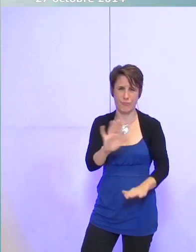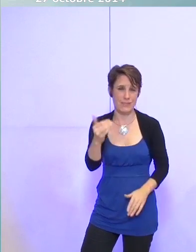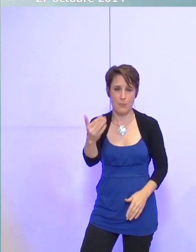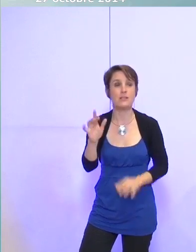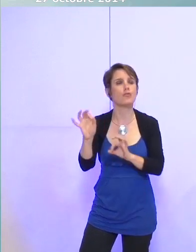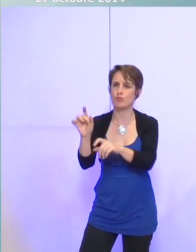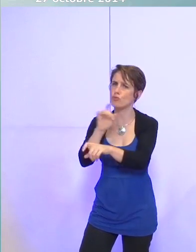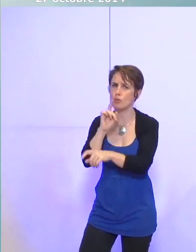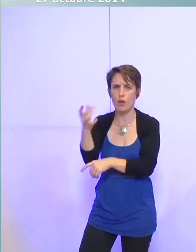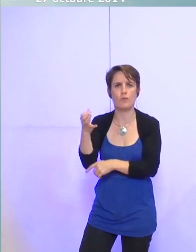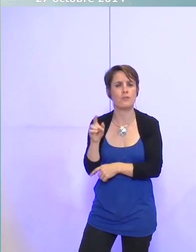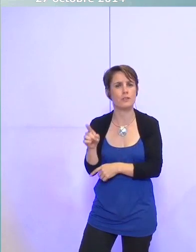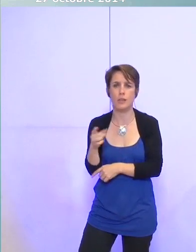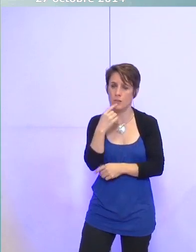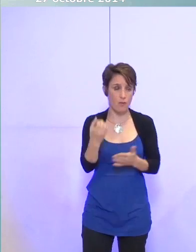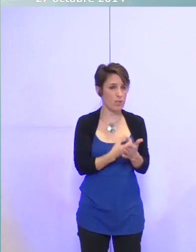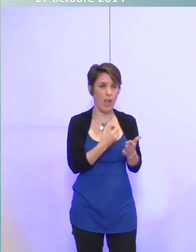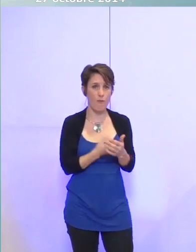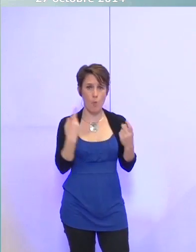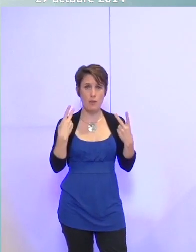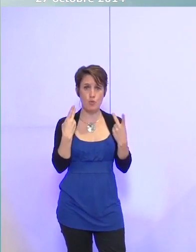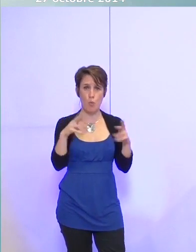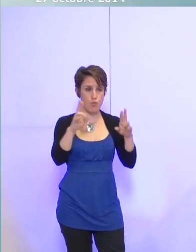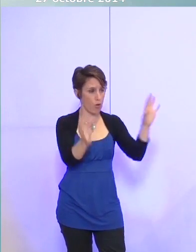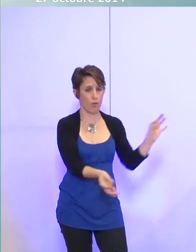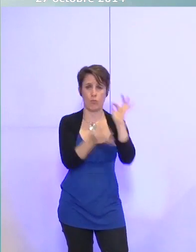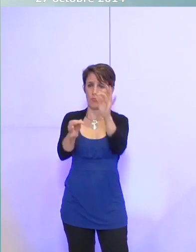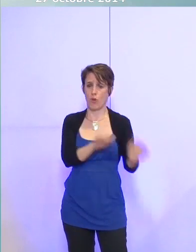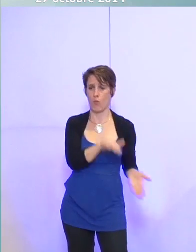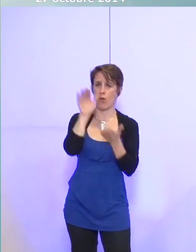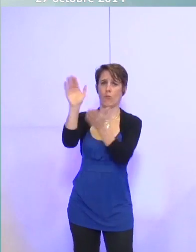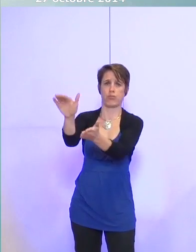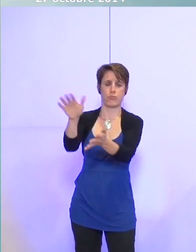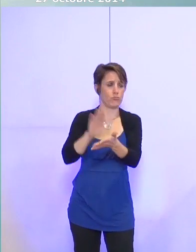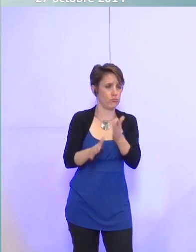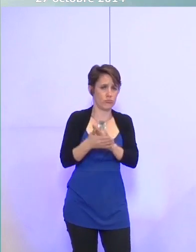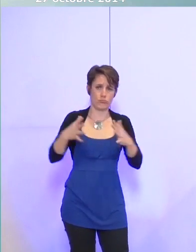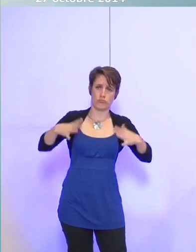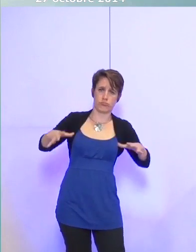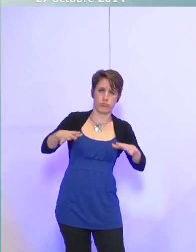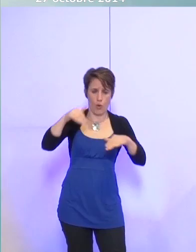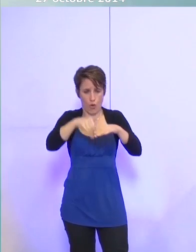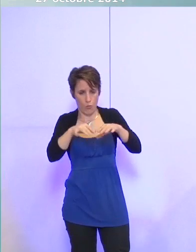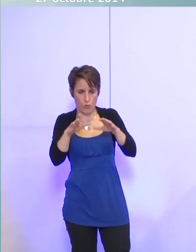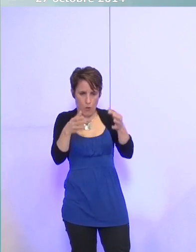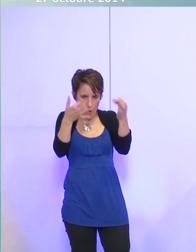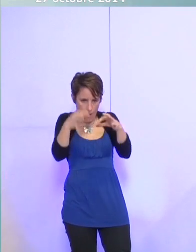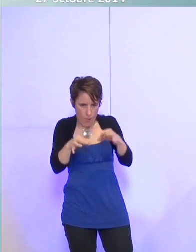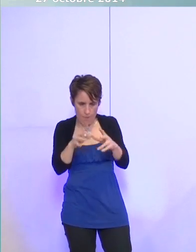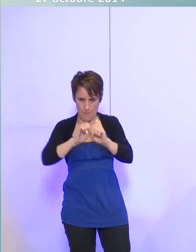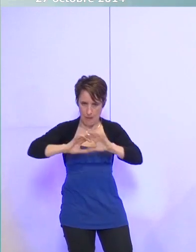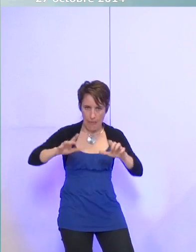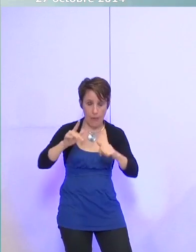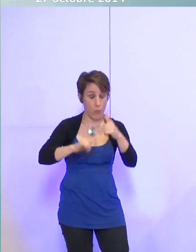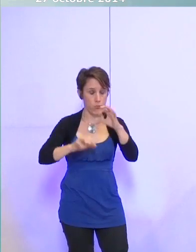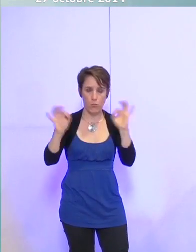de tout mettre, j'allais dire brutalement, sur la place publique sans trop se préoccuper du traitement et de la lisibilité de celles-ci,